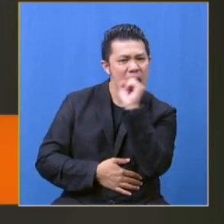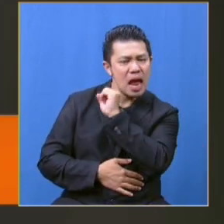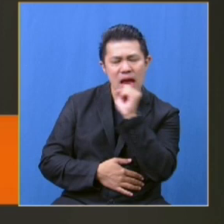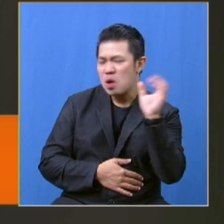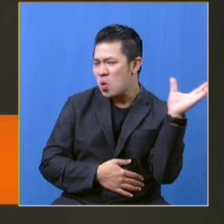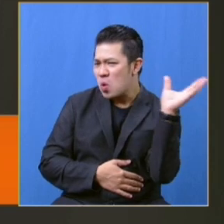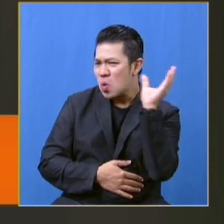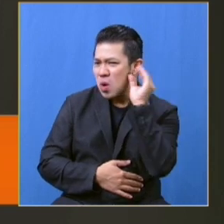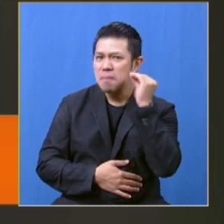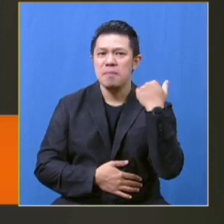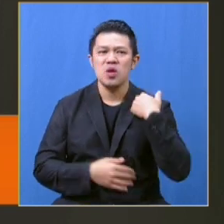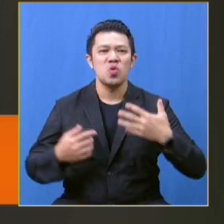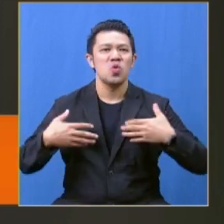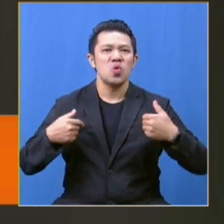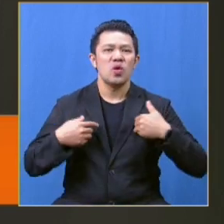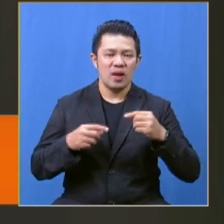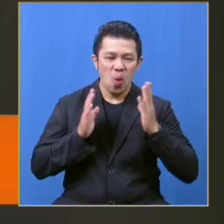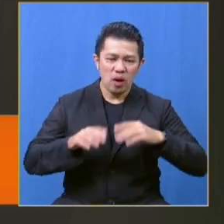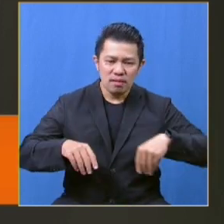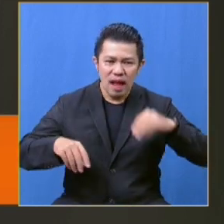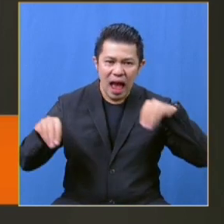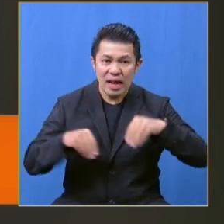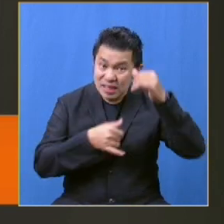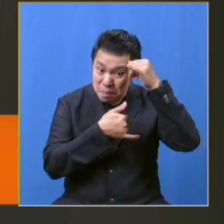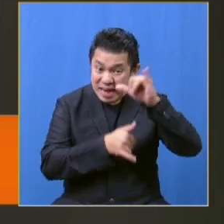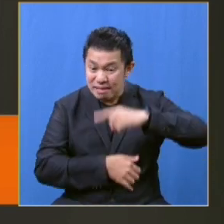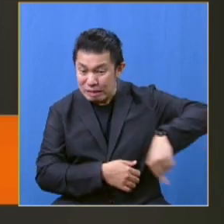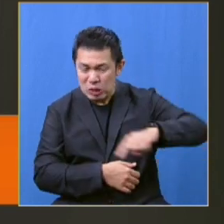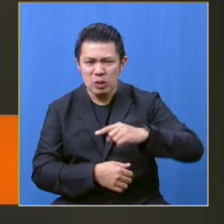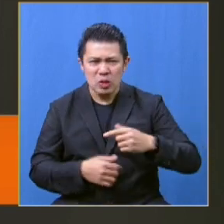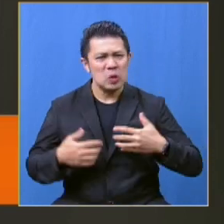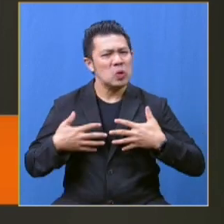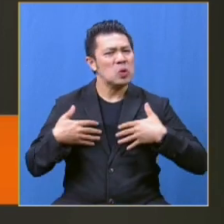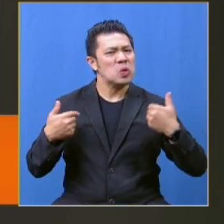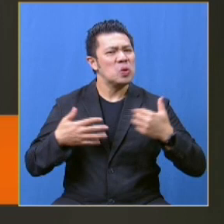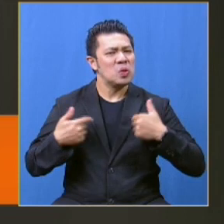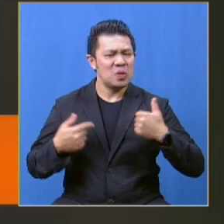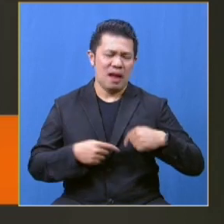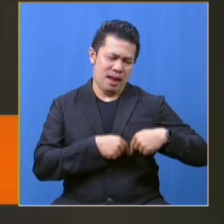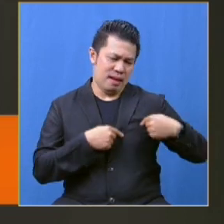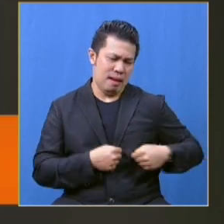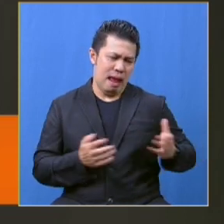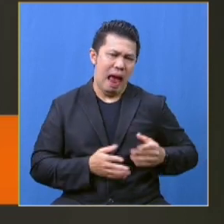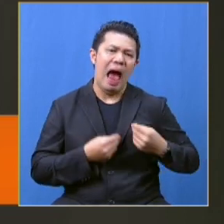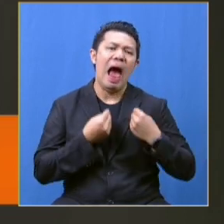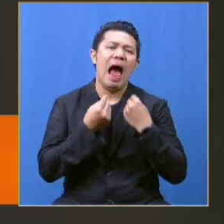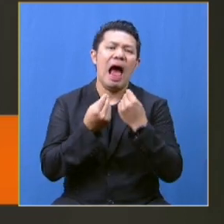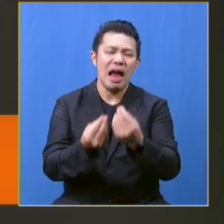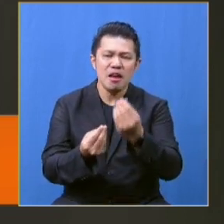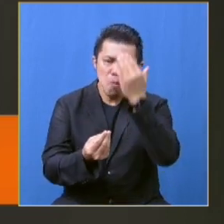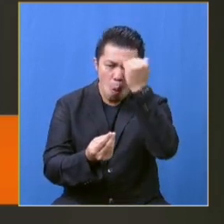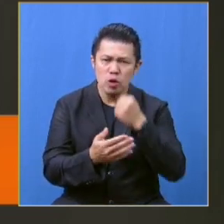ด้วยนะคะกิจกรรมนี้สร้างรอยยิ้มให้กับชาวสเปนเป็นอย่างมากทั่วโลกตอนนี้ก็ส่งกำลังใจให้กันและกันค่ะเพื่อที่